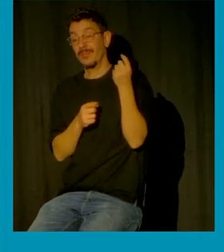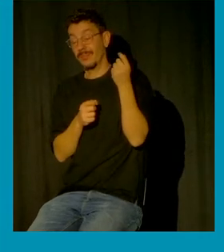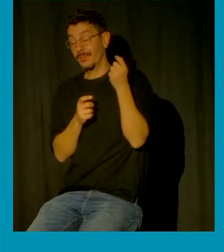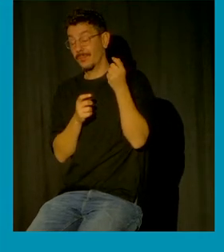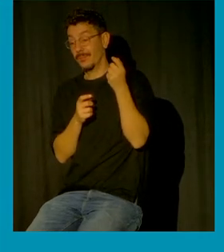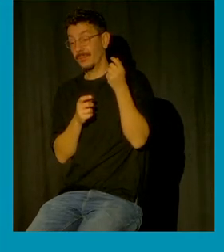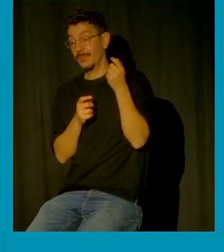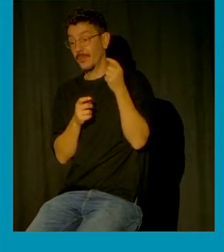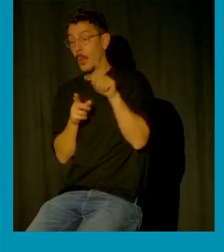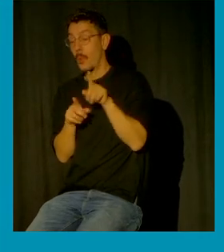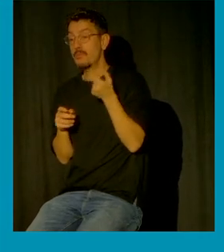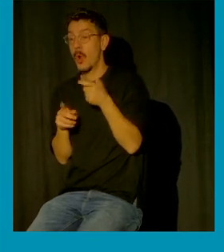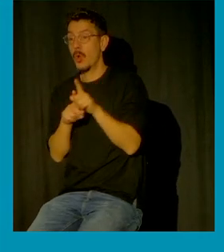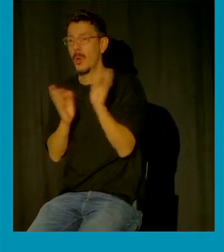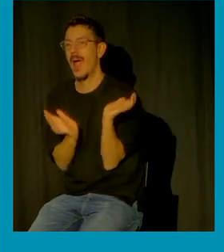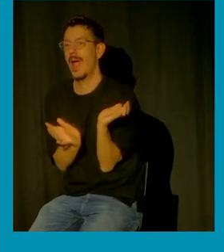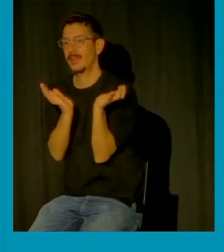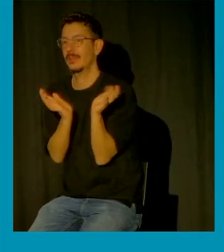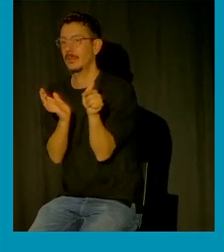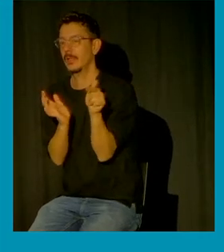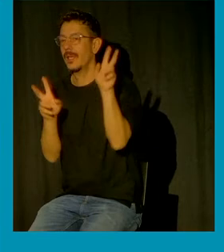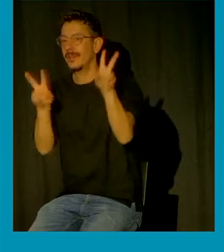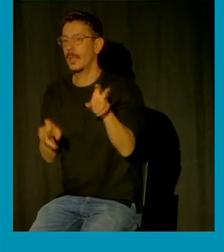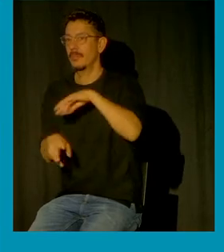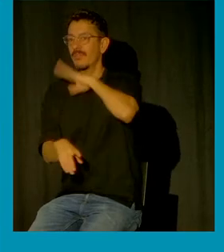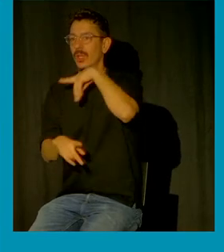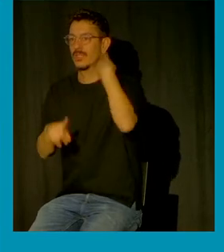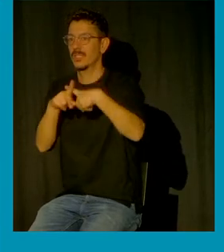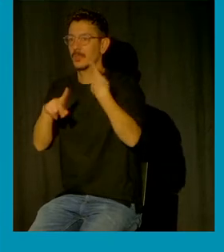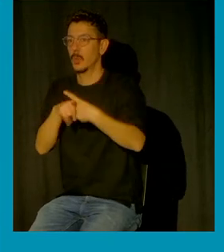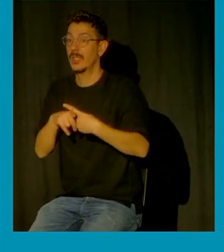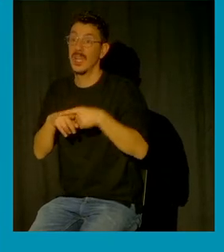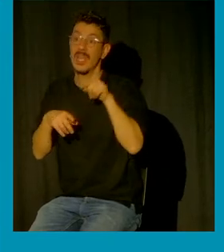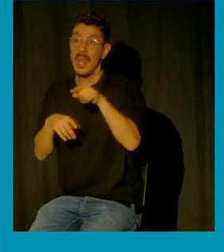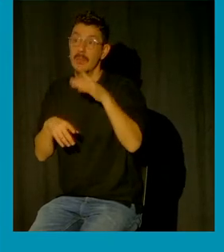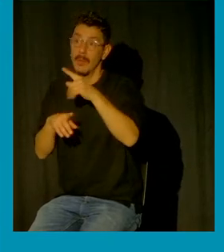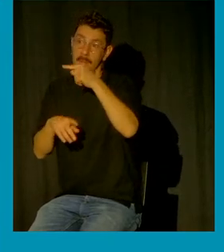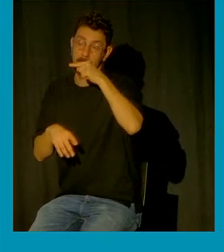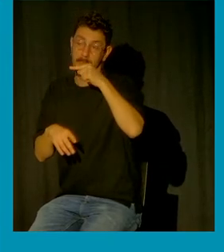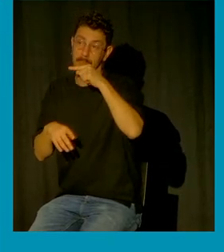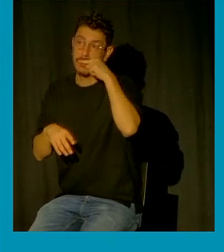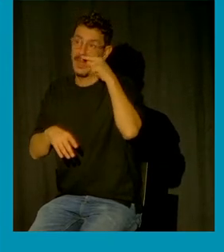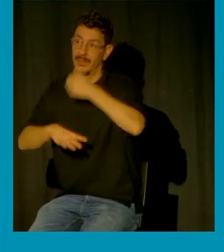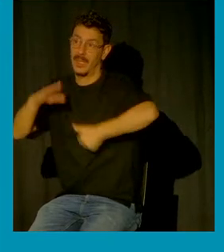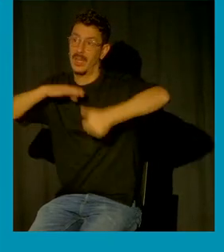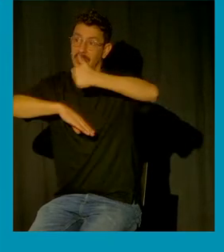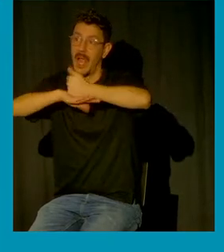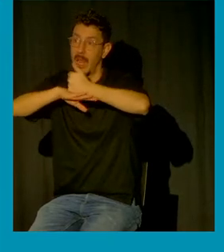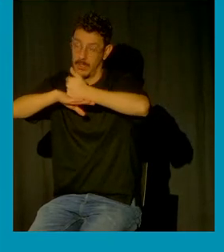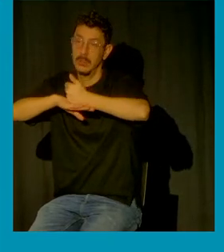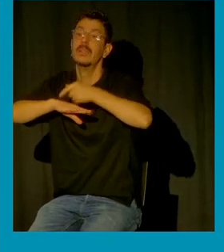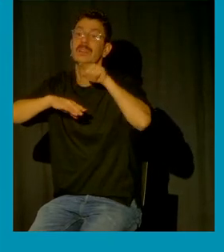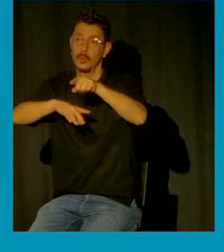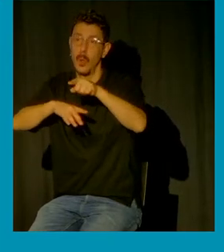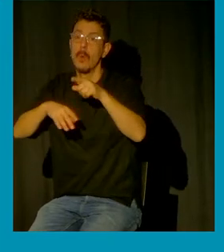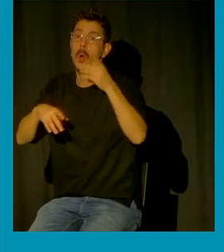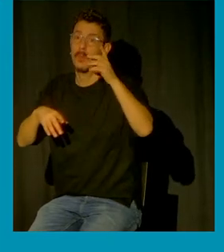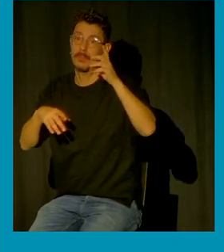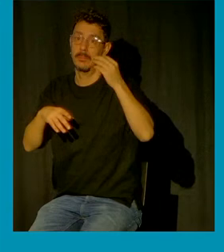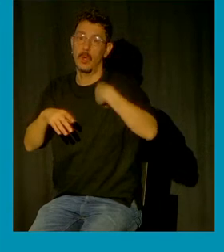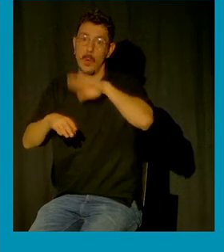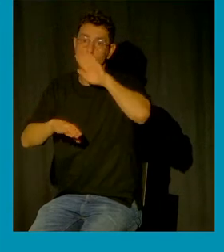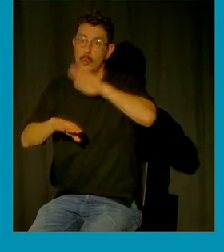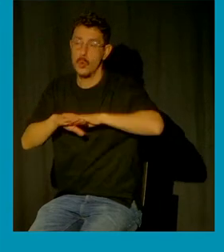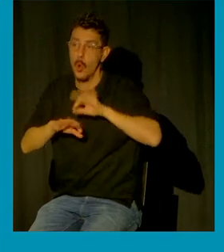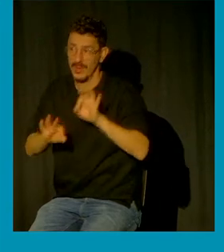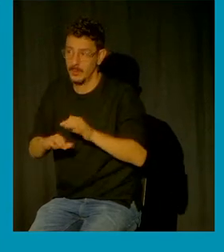de les violències sexuals l'epicentre del patriarcat per la seva prevalença són de fet les més les més